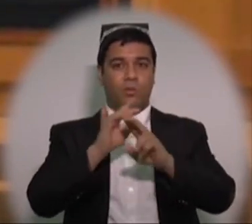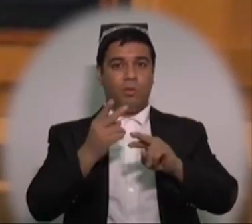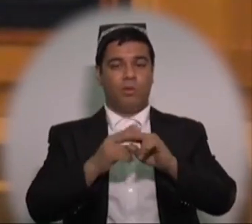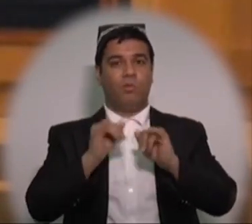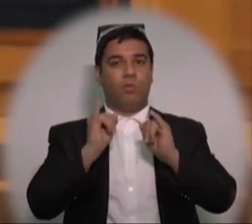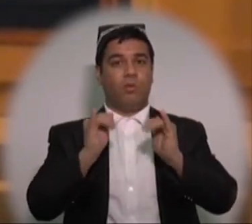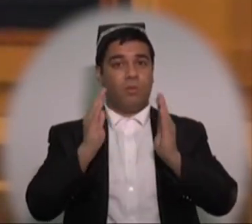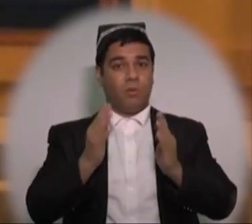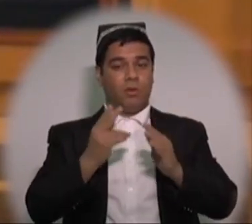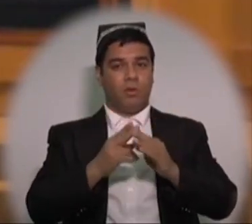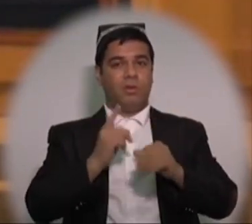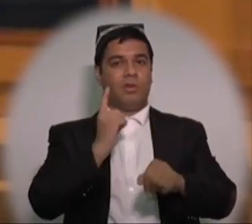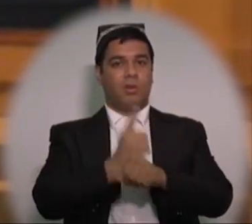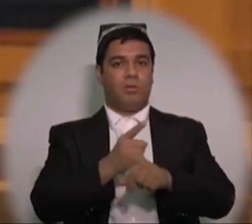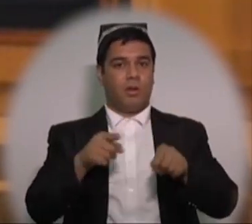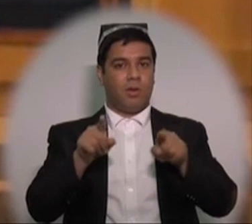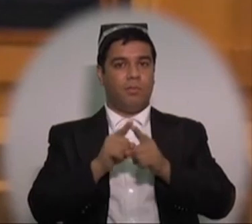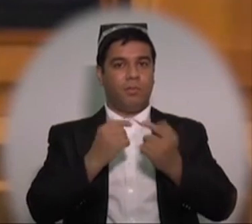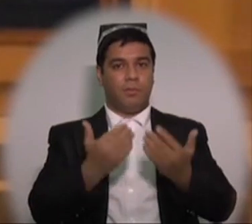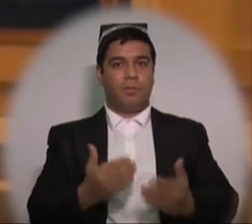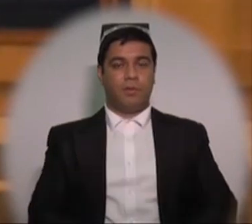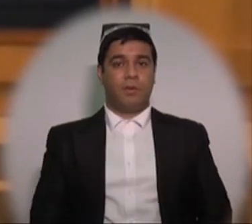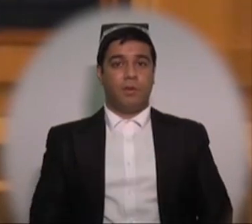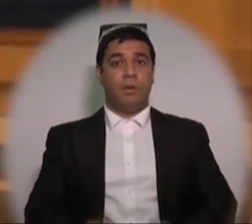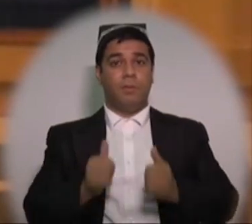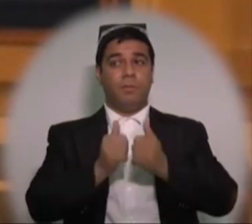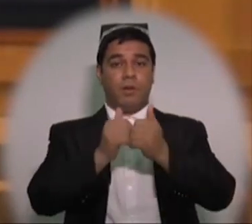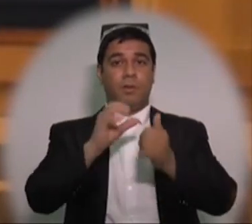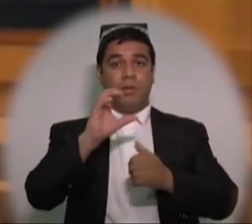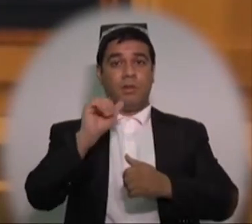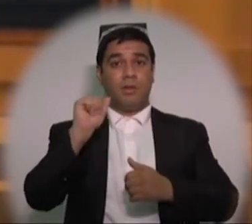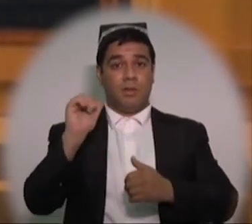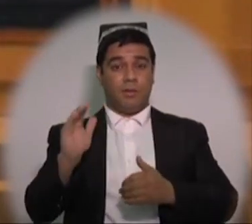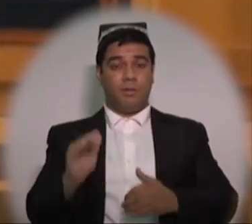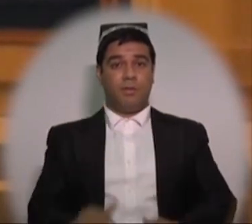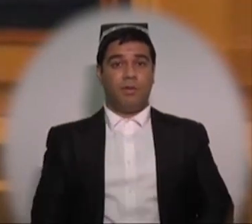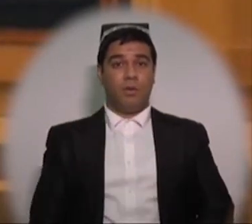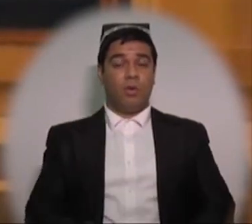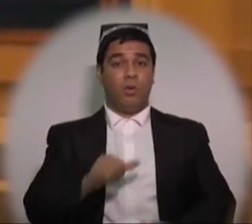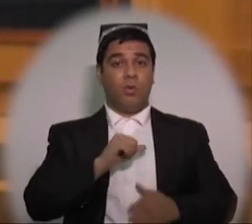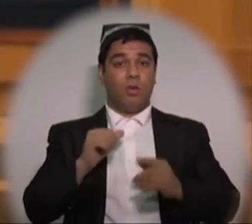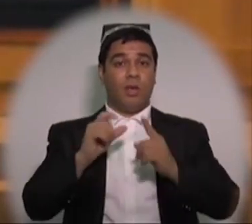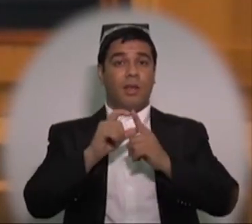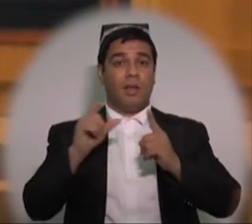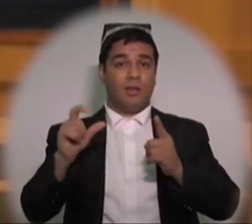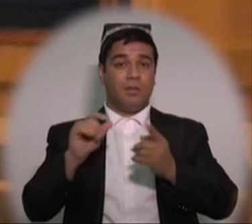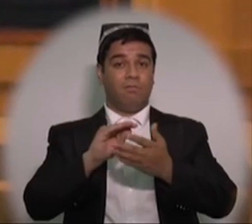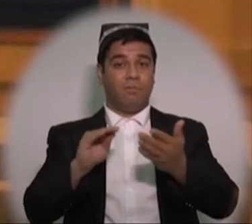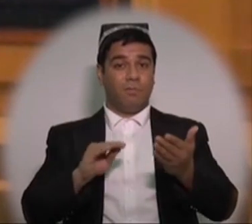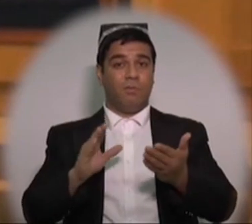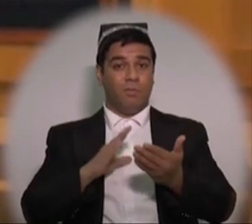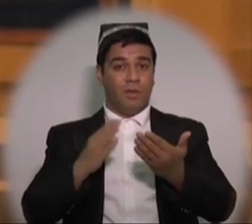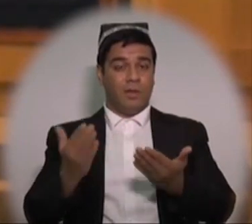qo'llab-quvvatlamaydi, taqiqlaydi, tanqid qiladi. Rasul akram alayhisolatu vassalom o'z hadisi shariflaridan